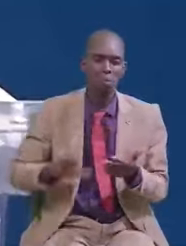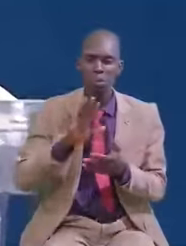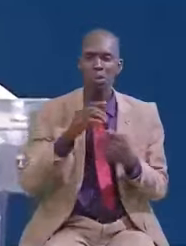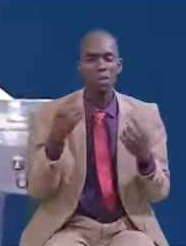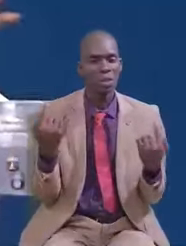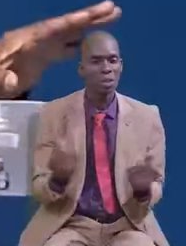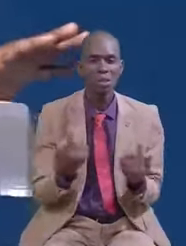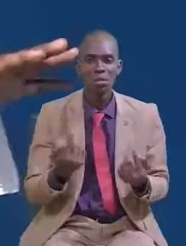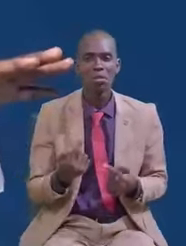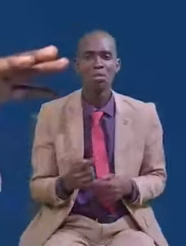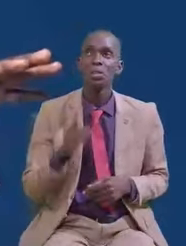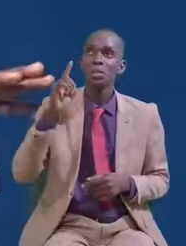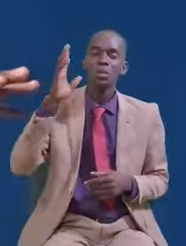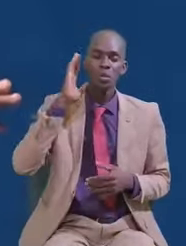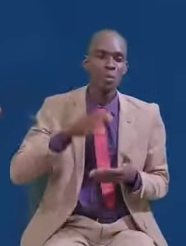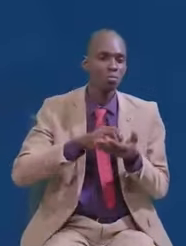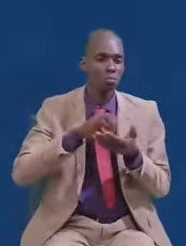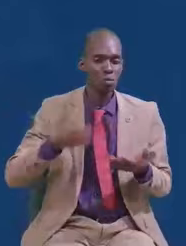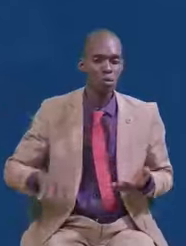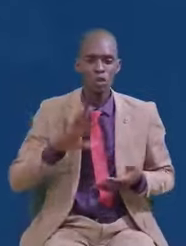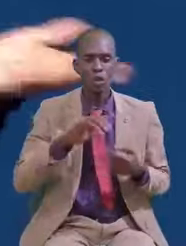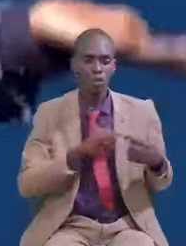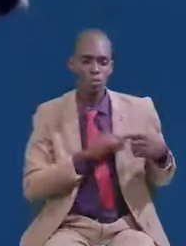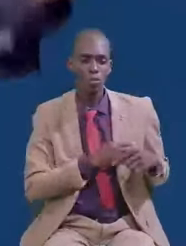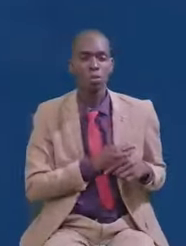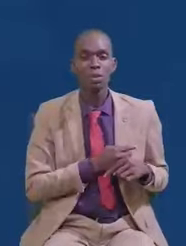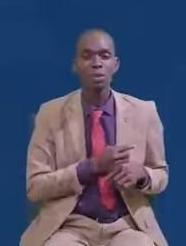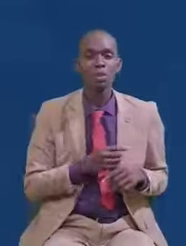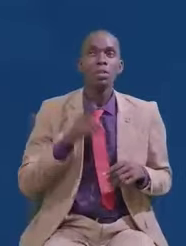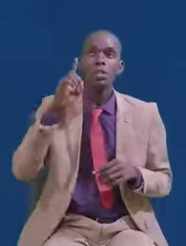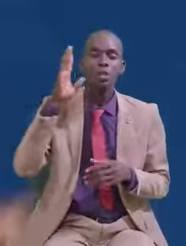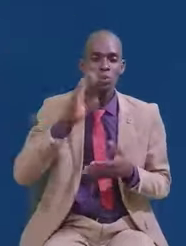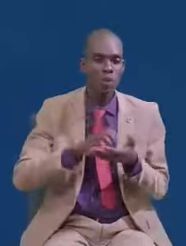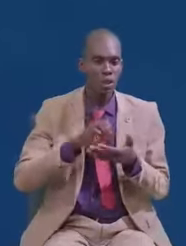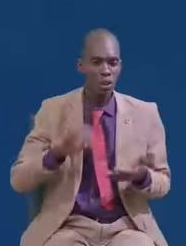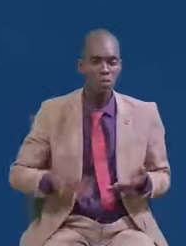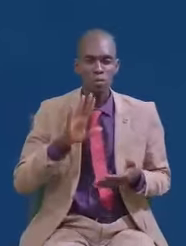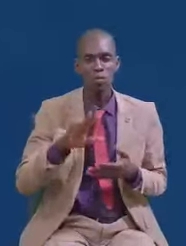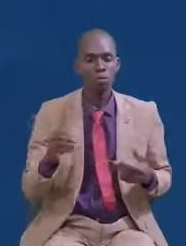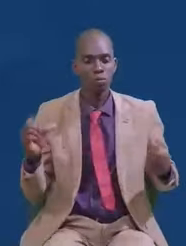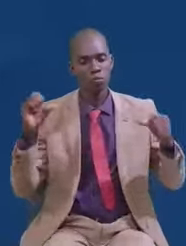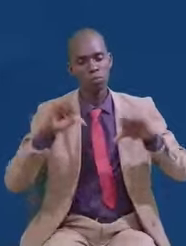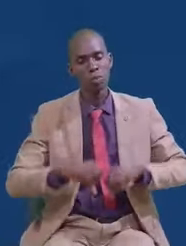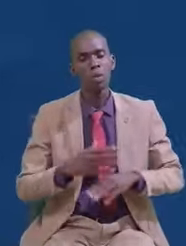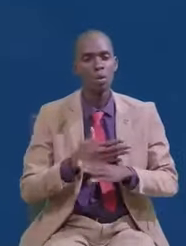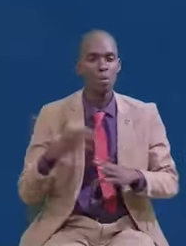va ôter votre culpabilité. Il va ôter votre condamnation.